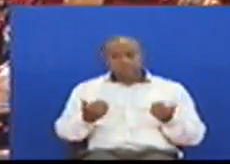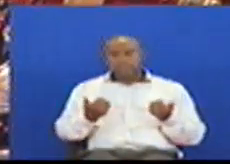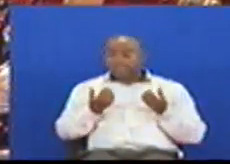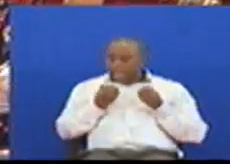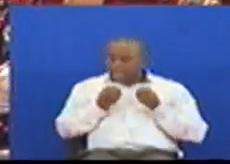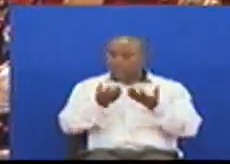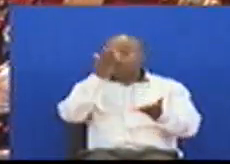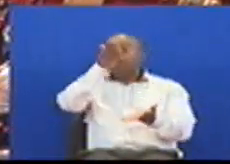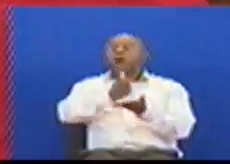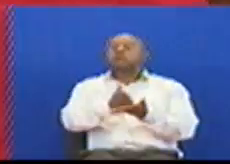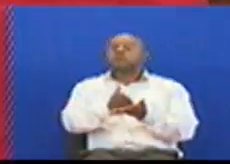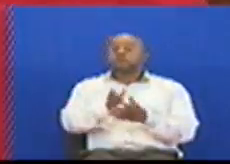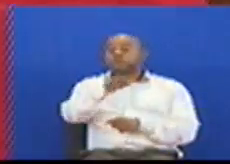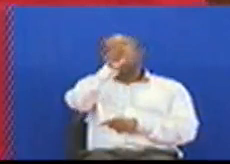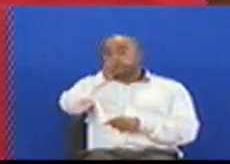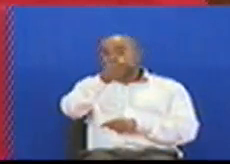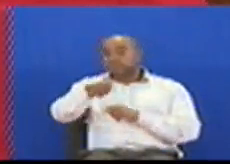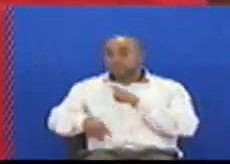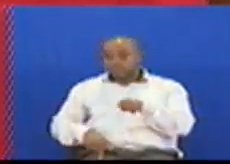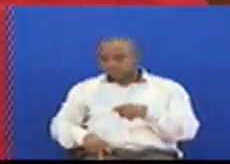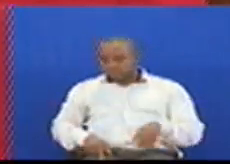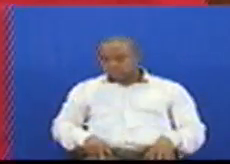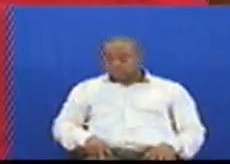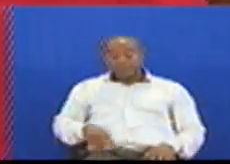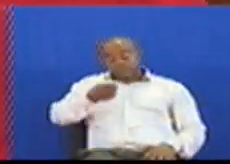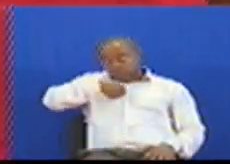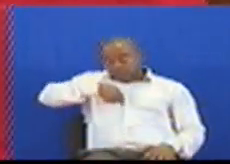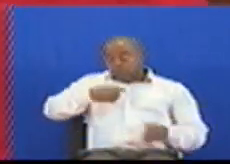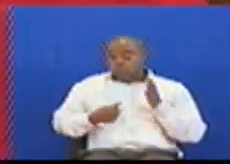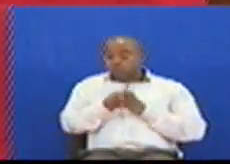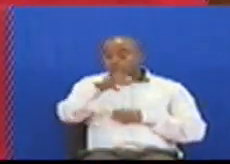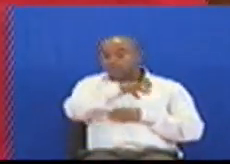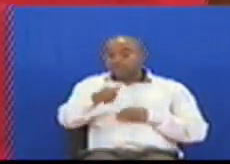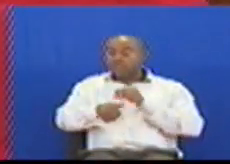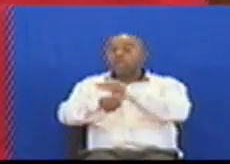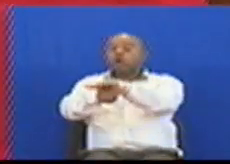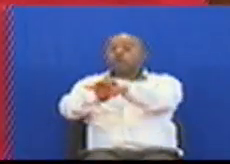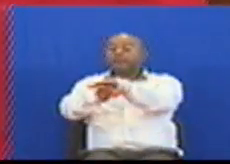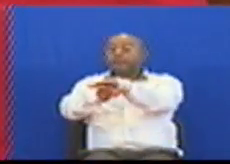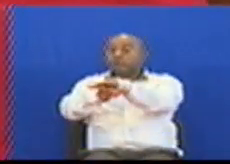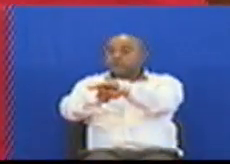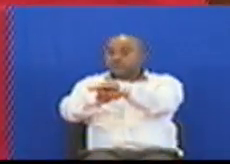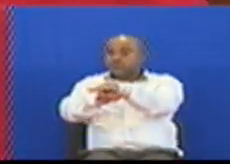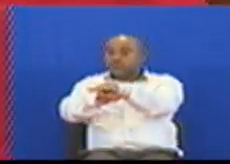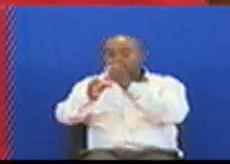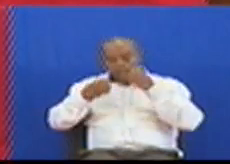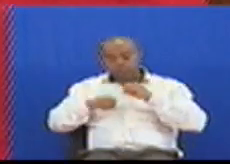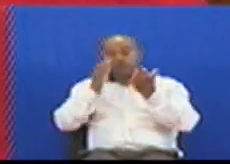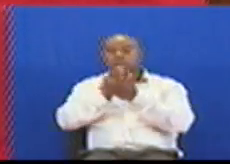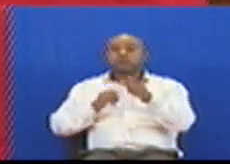Kwangu mimi kama mwakilishi wa jimbo la Ukerewe, ametutendea haki sana Mheshimiwa Naibu Speaker. Nina kila sababu ya kumpongeza na